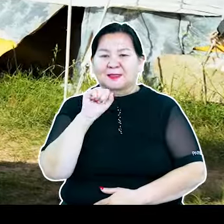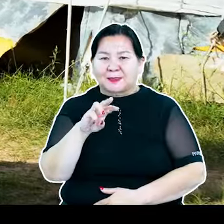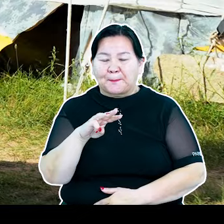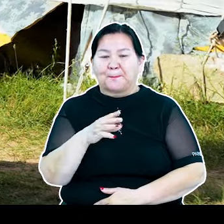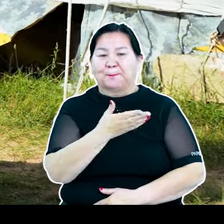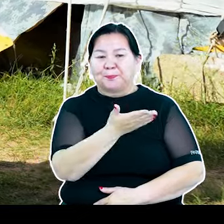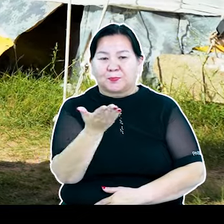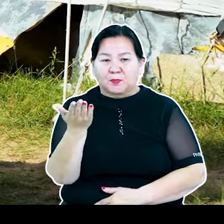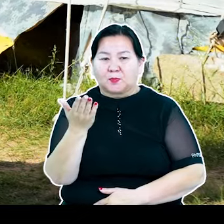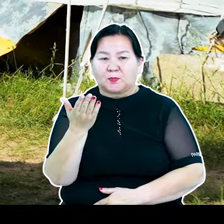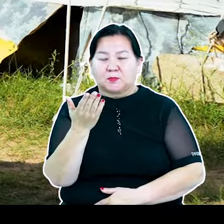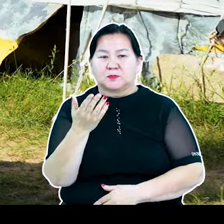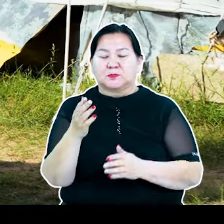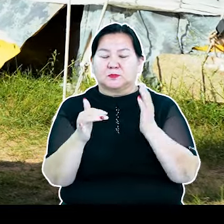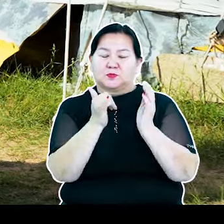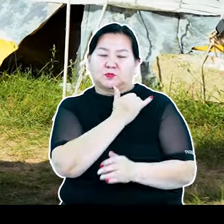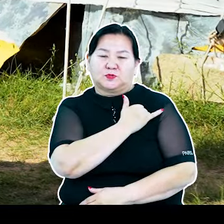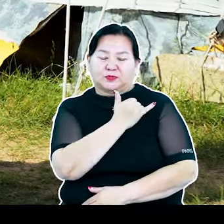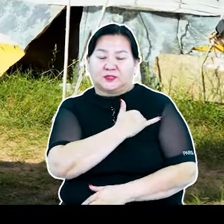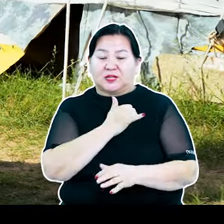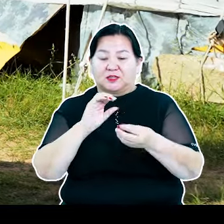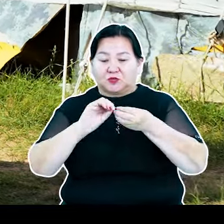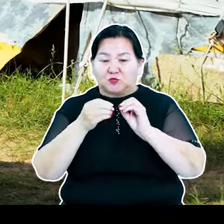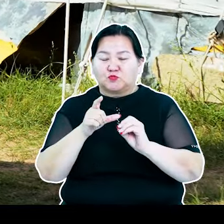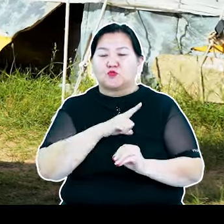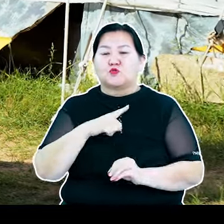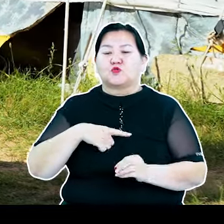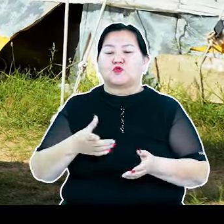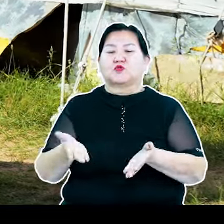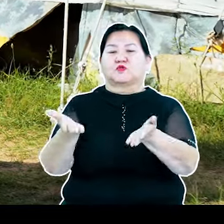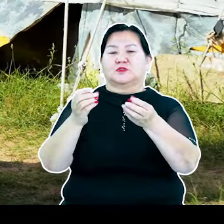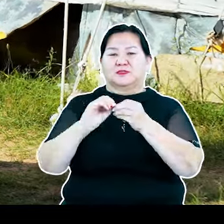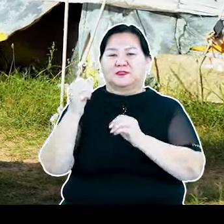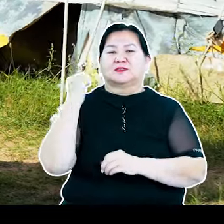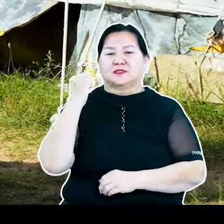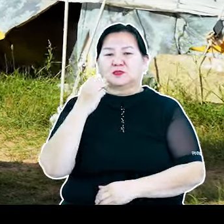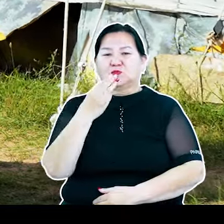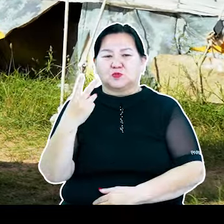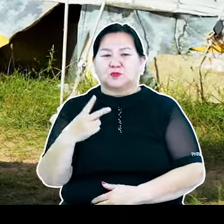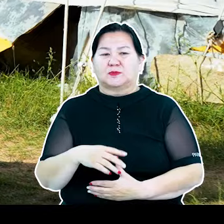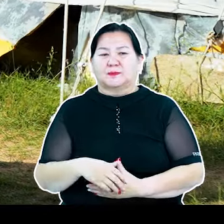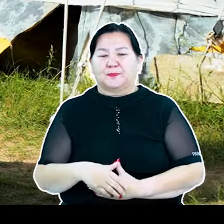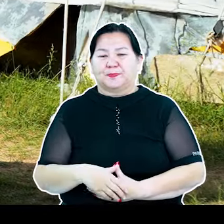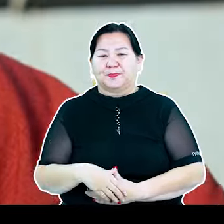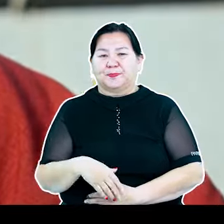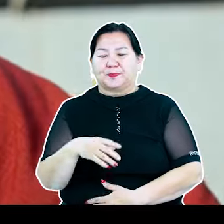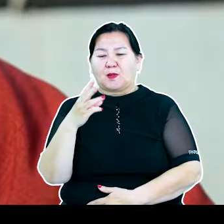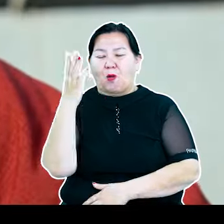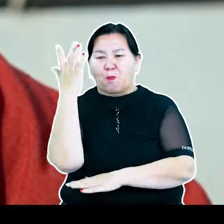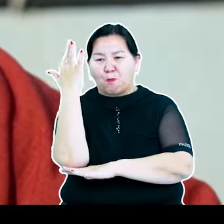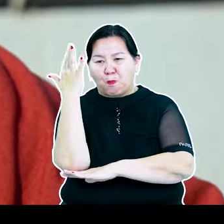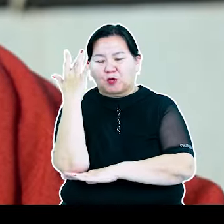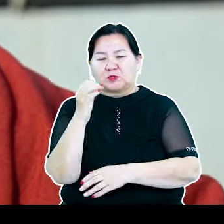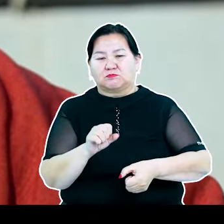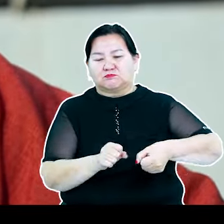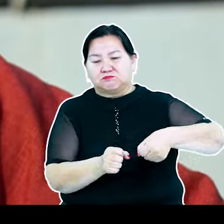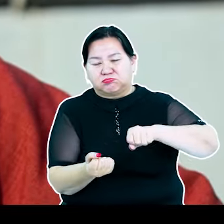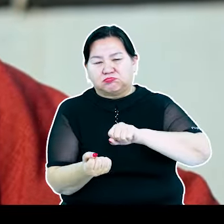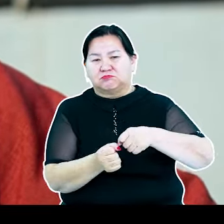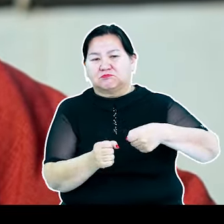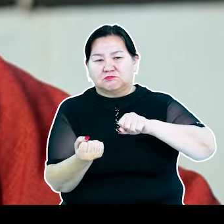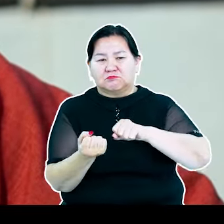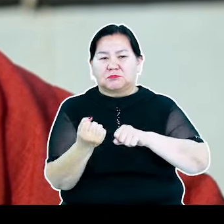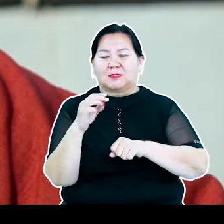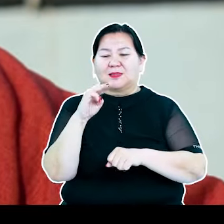Татам хавийг та хоёр удирдах хийх юм бол энүүхэнд хийчих байх шүү. Харин мод